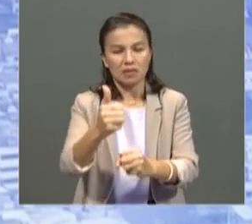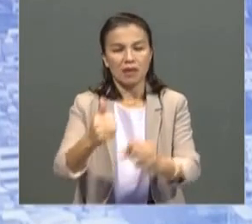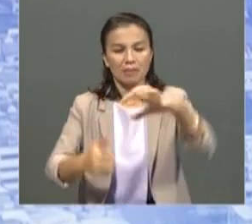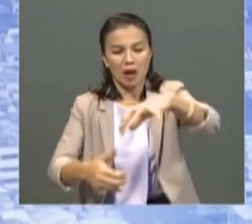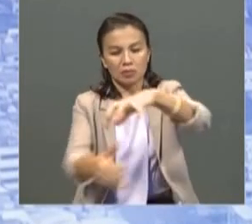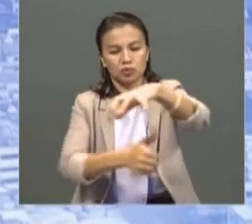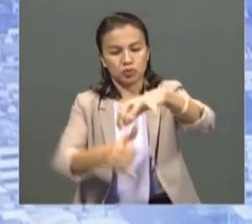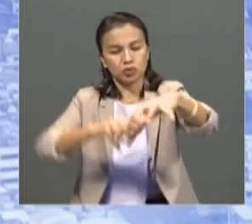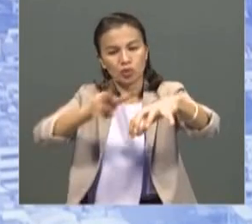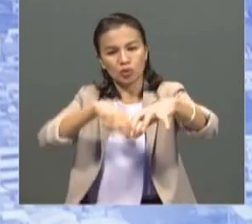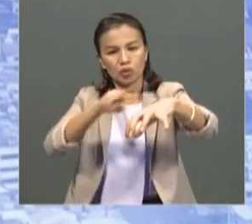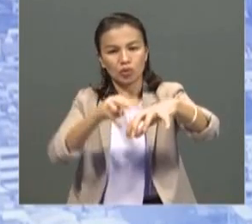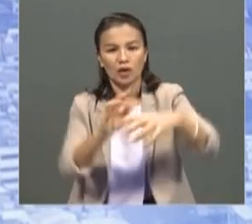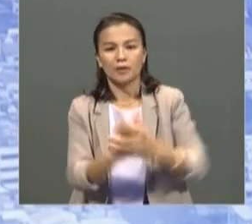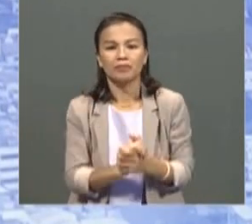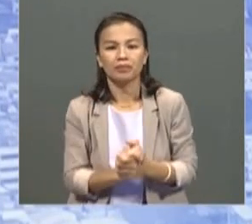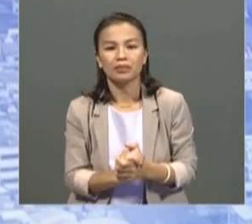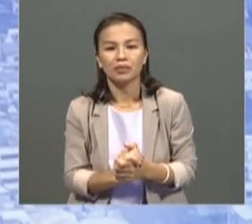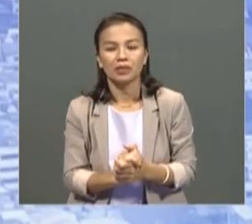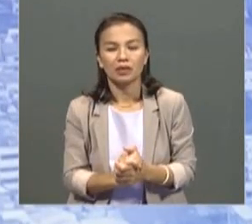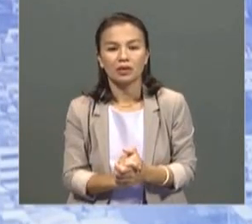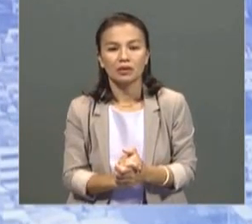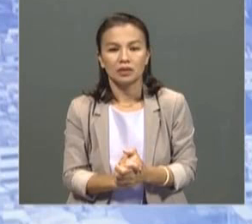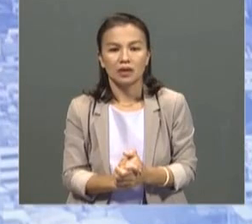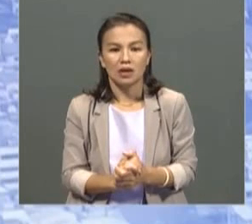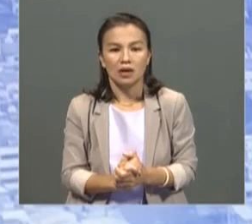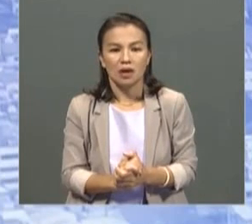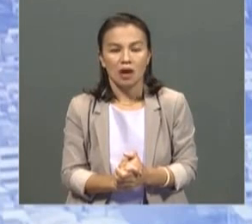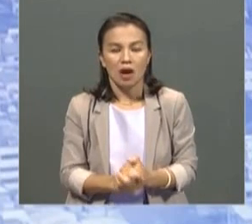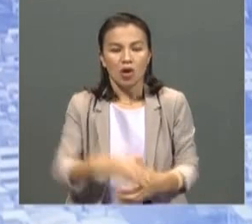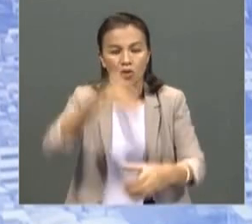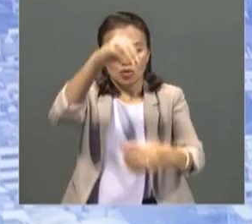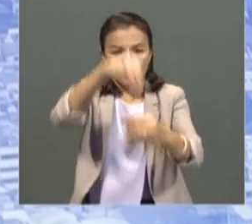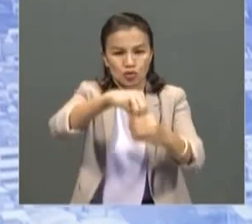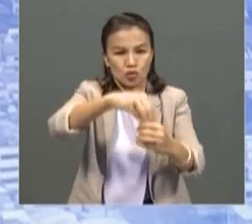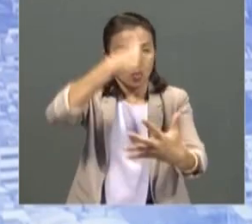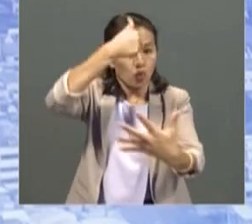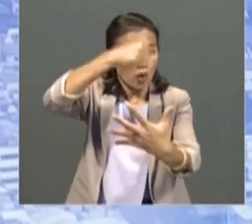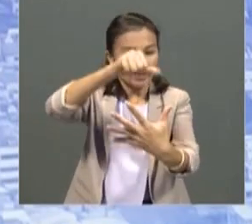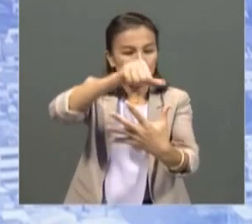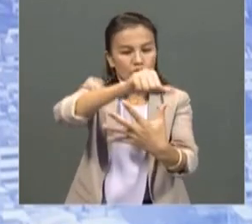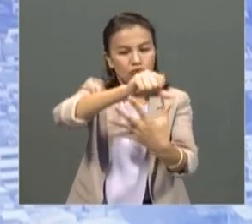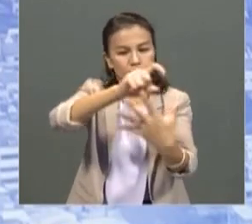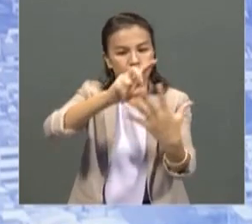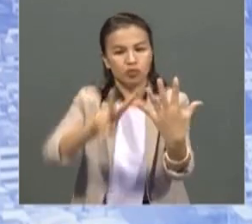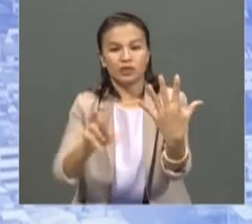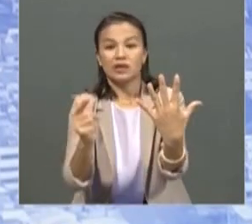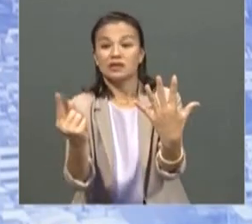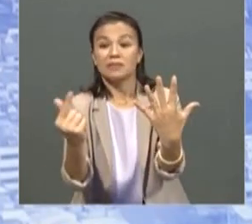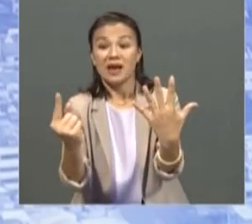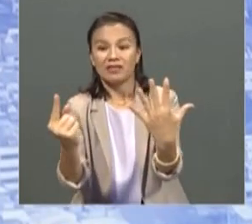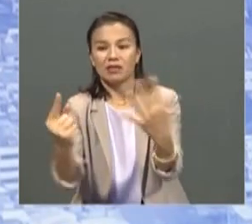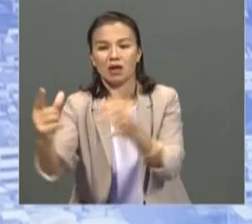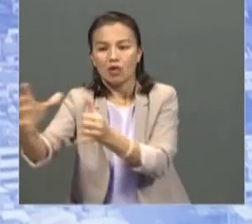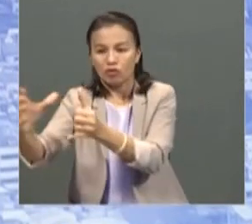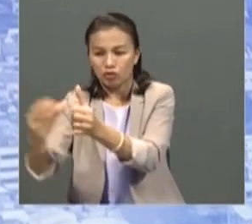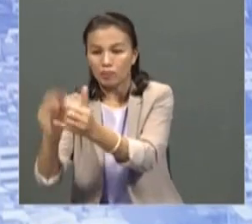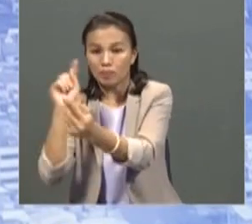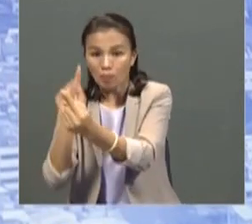นเลยปะเนาะแต่จะนอรู้เสร็จไปเนาะสัตว์ละใบมาโปกูเสด็จเอาได้เช่นจีเมน